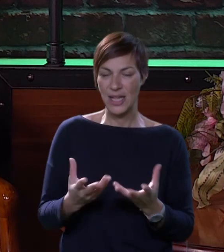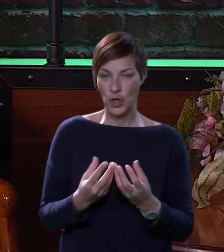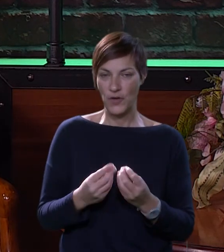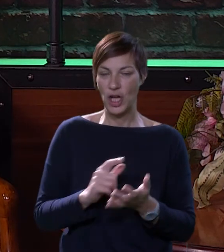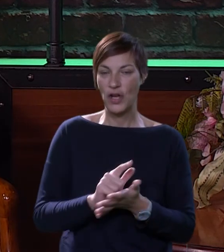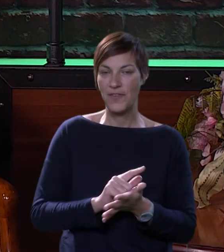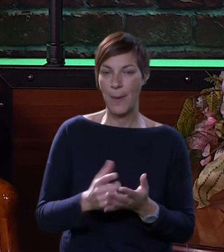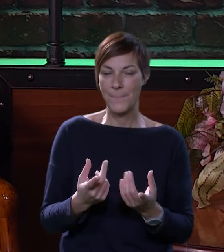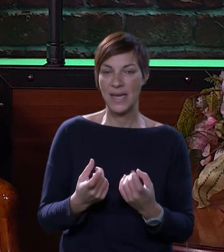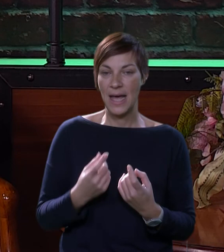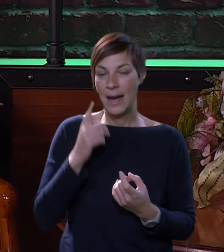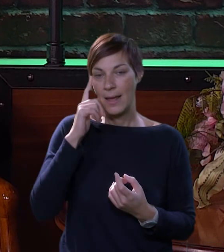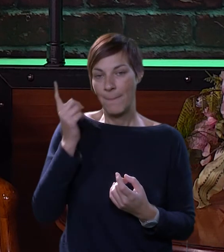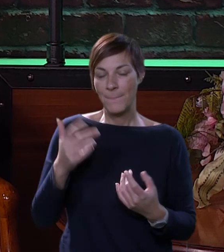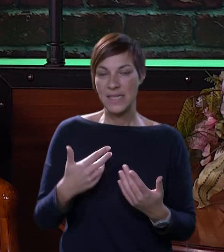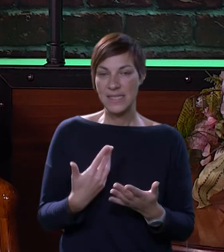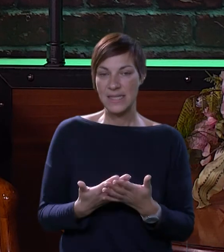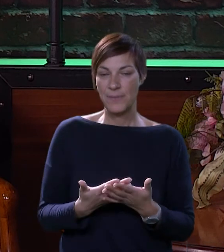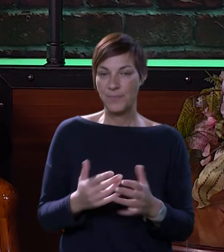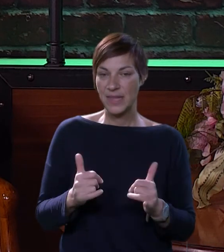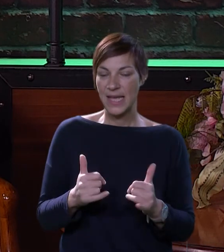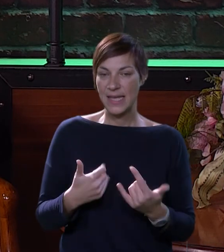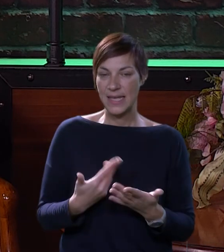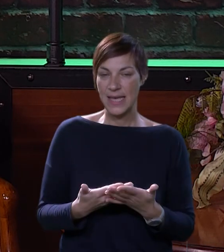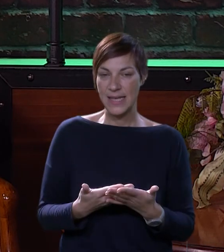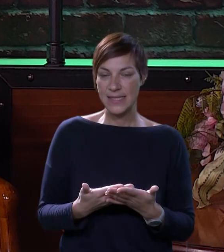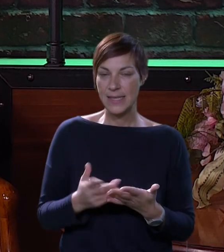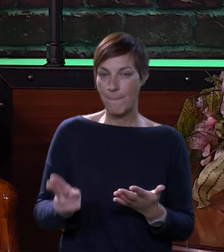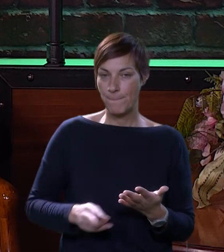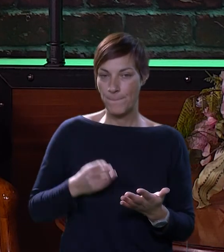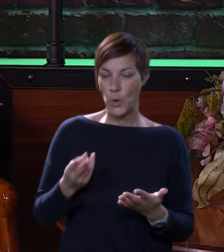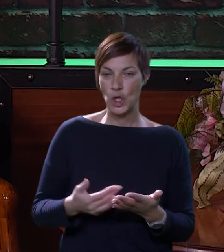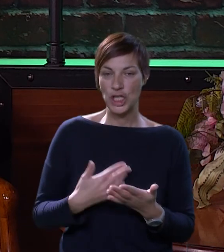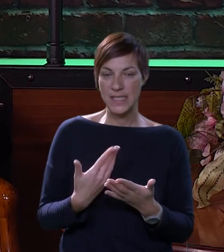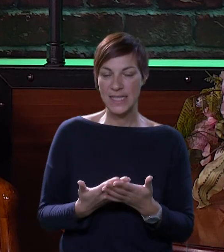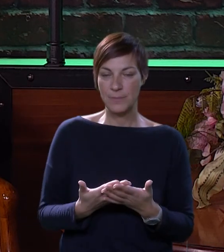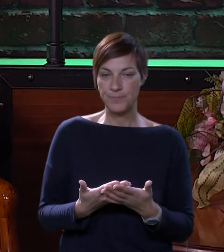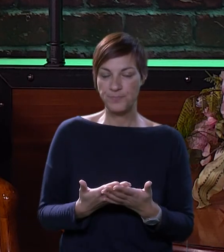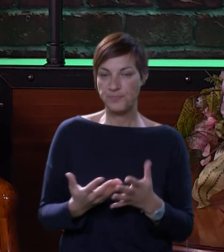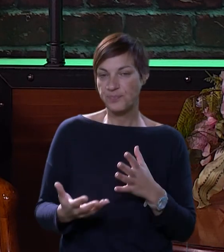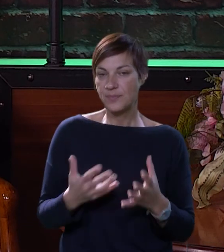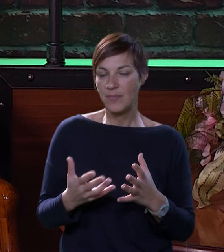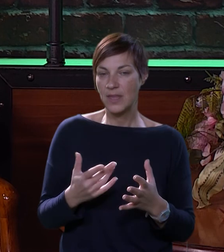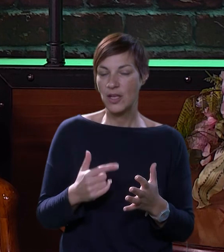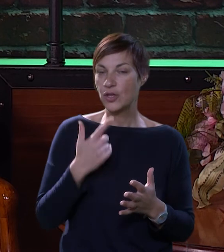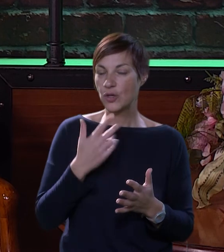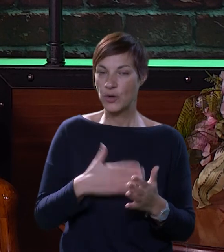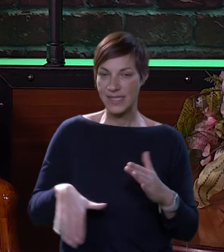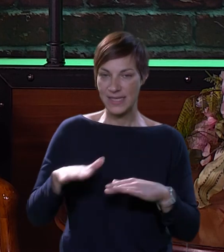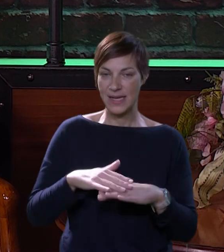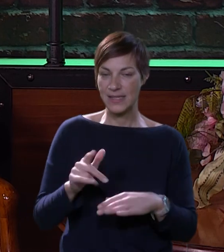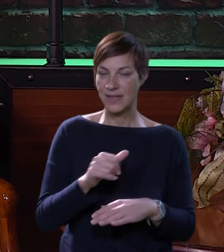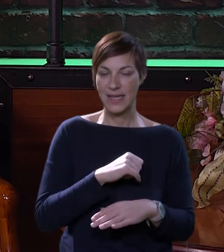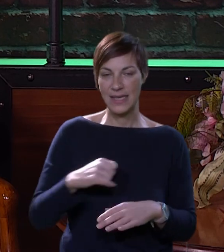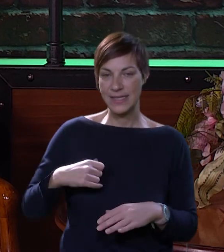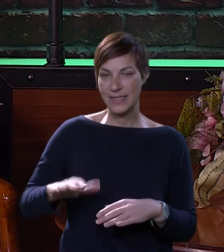vremena, ali mislim da jesam na kraju krajeva ponosna na odnos koje sam razvila ne